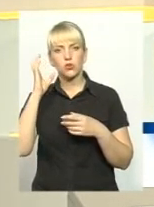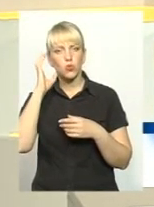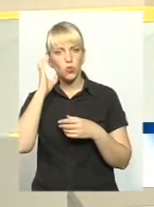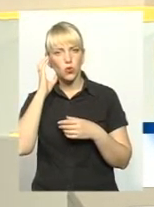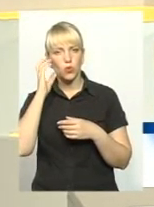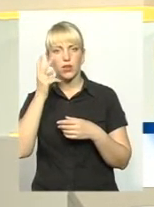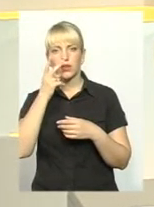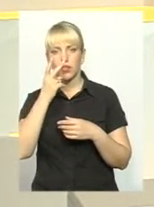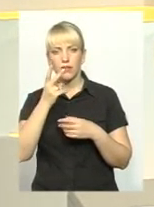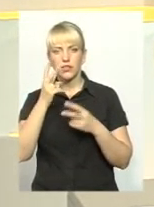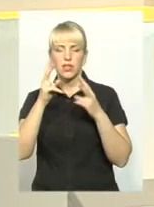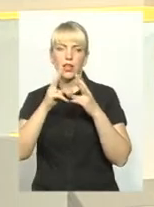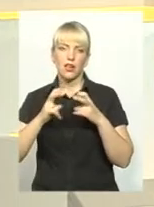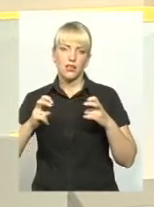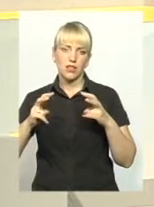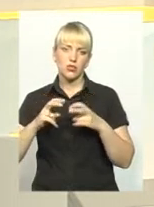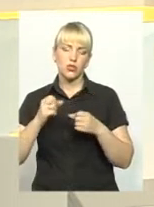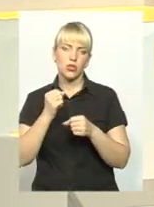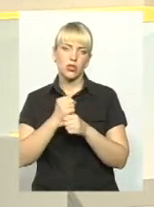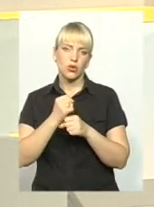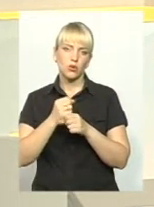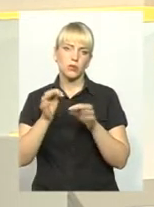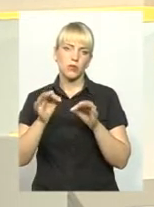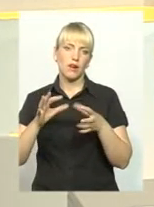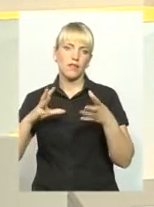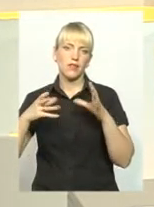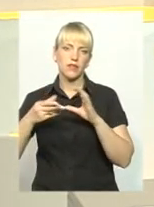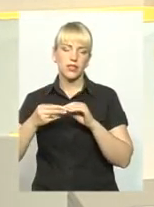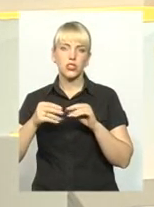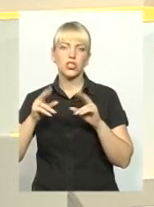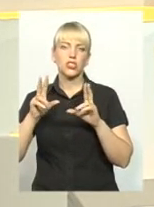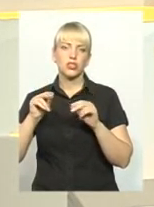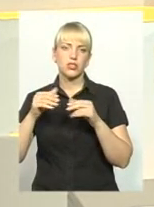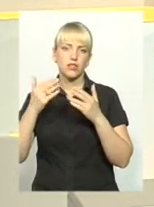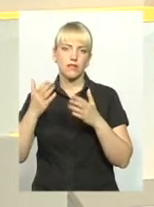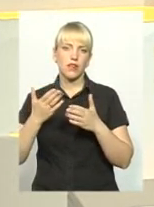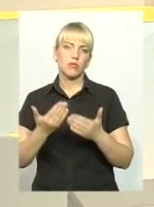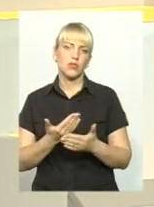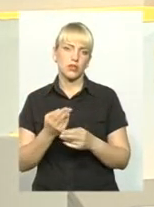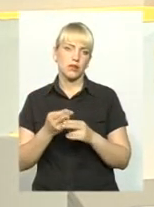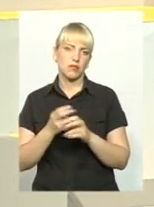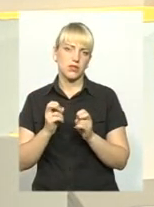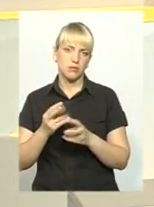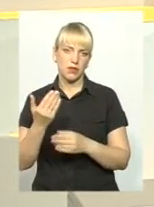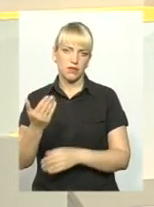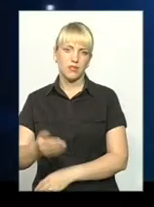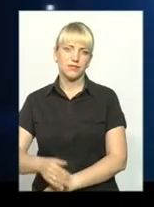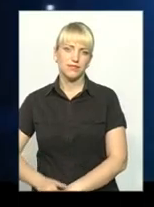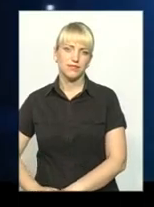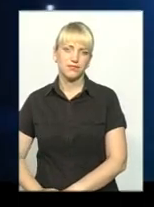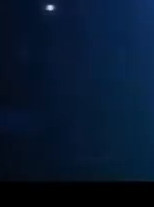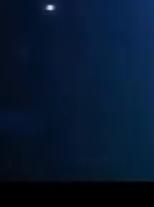дивиться, аналізує, робить правильні висновки. Нехай ваше життя буде безпечним. Побачимось.